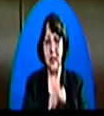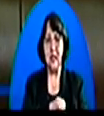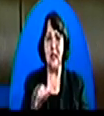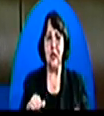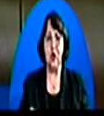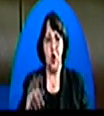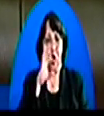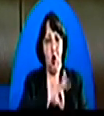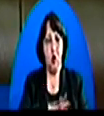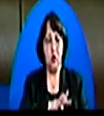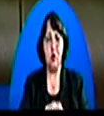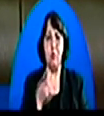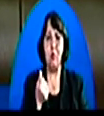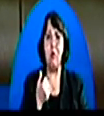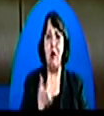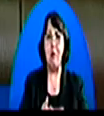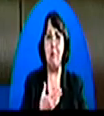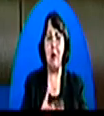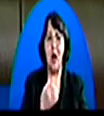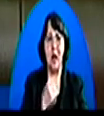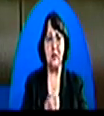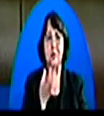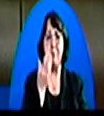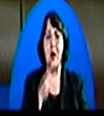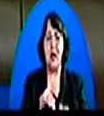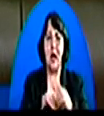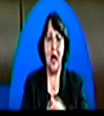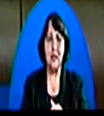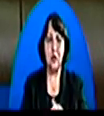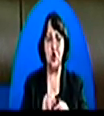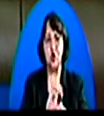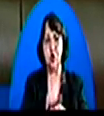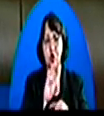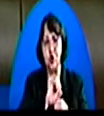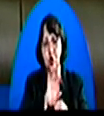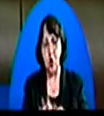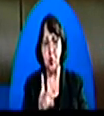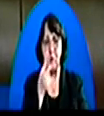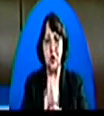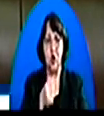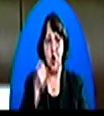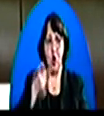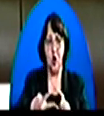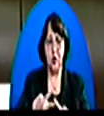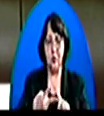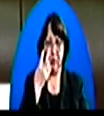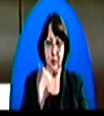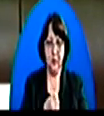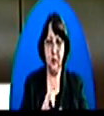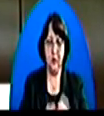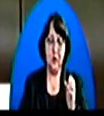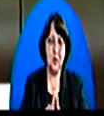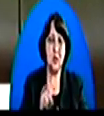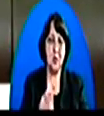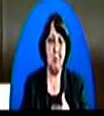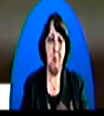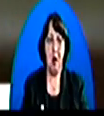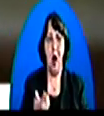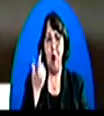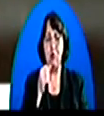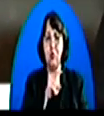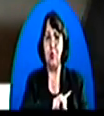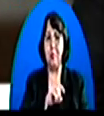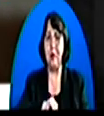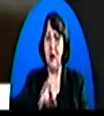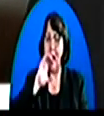орлогыг хамгаалах ажлын байрыг хадгалах цогц зарах хэмжээний одоо 2 дахь шатны хөтөлбөрийг хэрэгжүүлж эхэлсэн байгаа. Тэгэхээр үзэгчдэд хамгийн түрүүнд танаас асуух